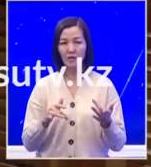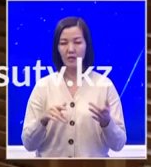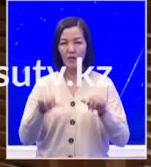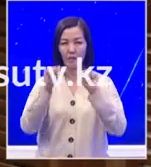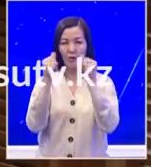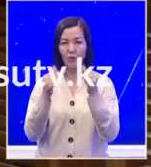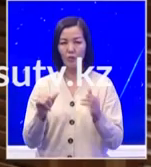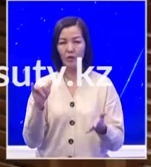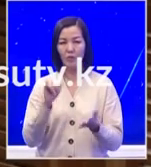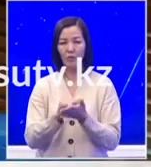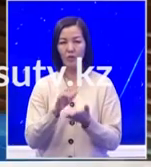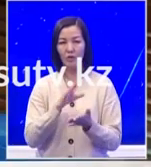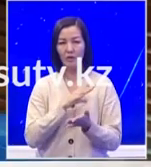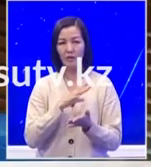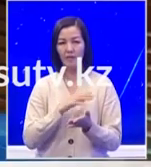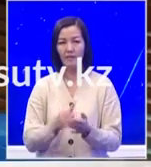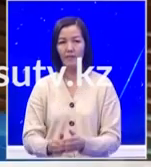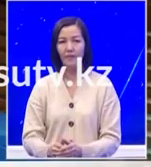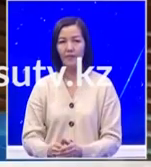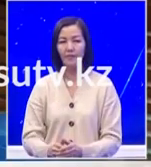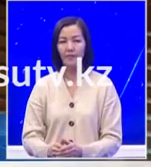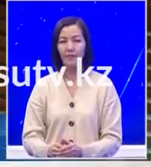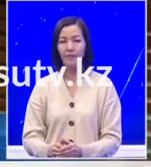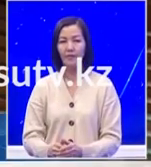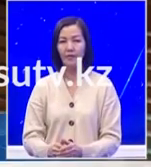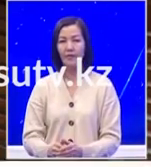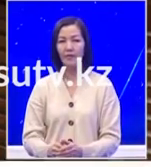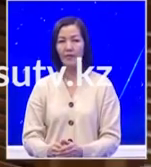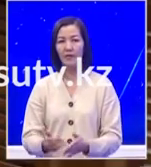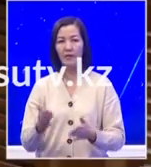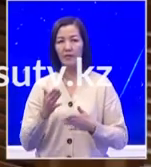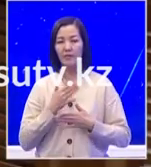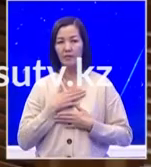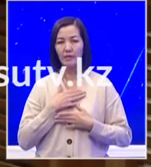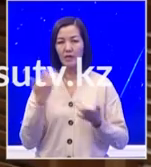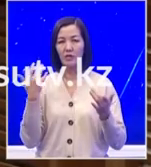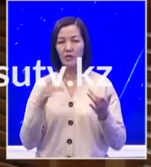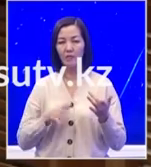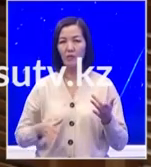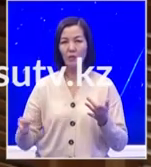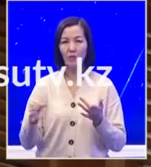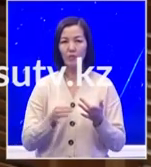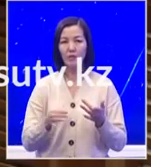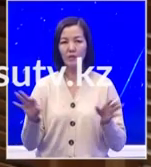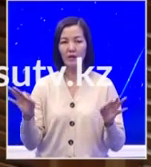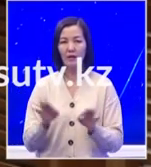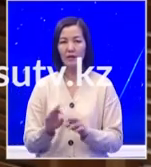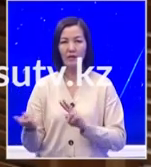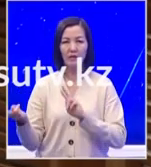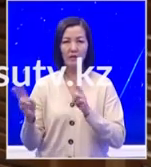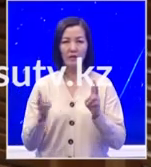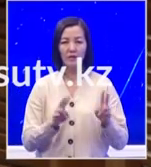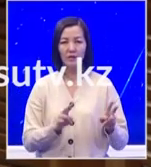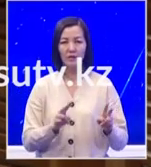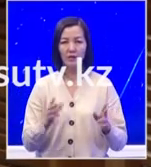ыстық. Атақты белгісіздер, аталарымыз, апаларымыз, бізде ана жақта облыстық филармониялар әнді, жырды алып келген